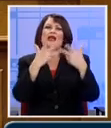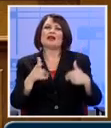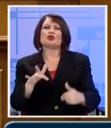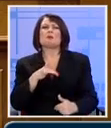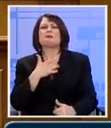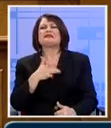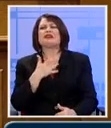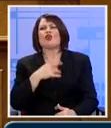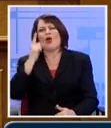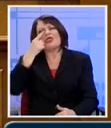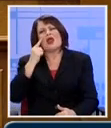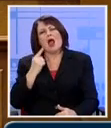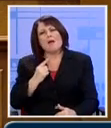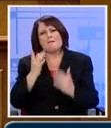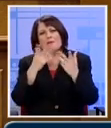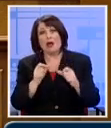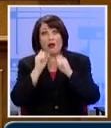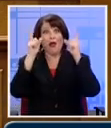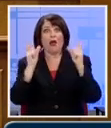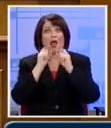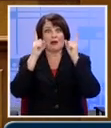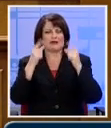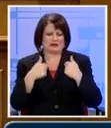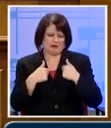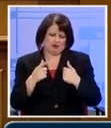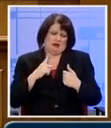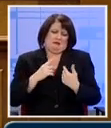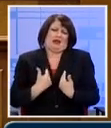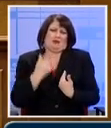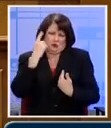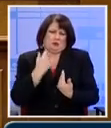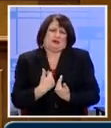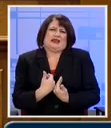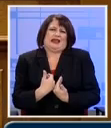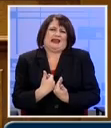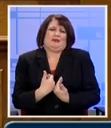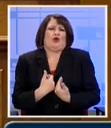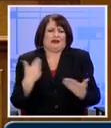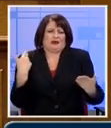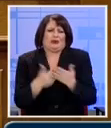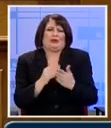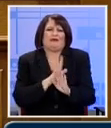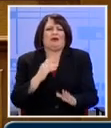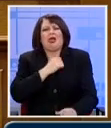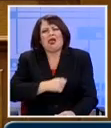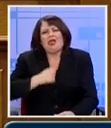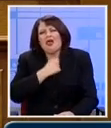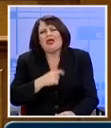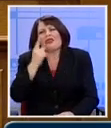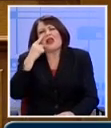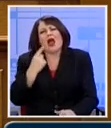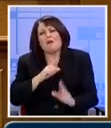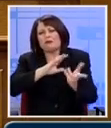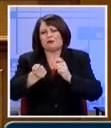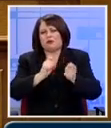ΣΥΡΙΖΑ ήταν ίσως έκπληξη για πολλούς, όχι για μας. Το ξέραμε ότι κάπως έτσι θα τελείωνε αυτό το δράμα των πολλαπλών